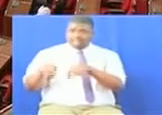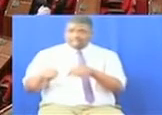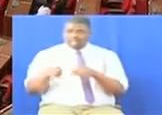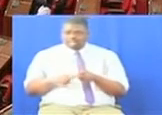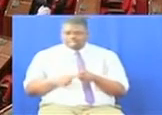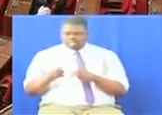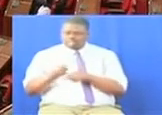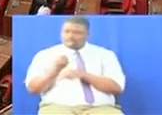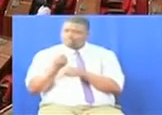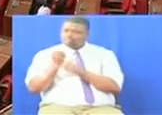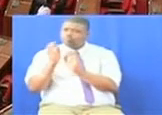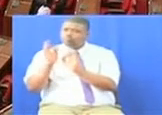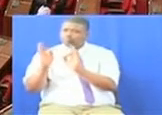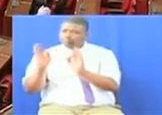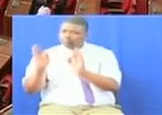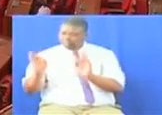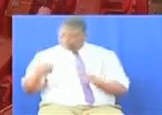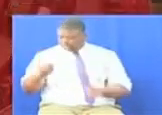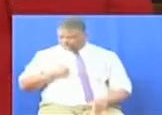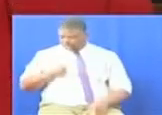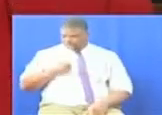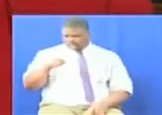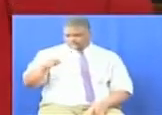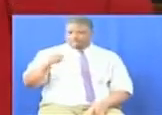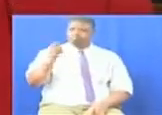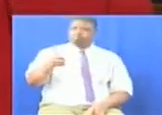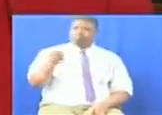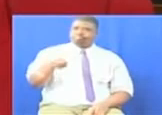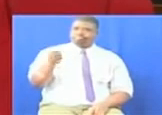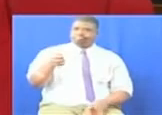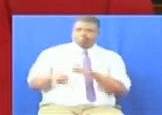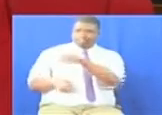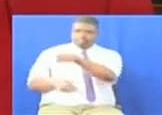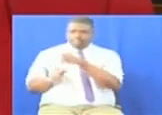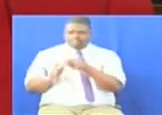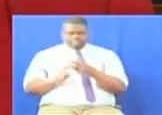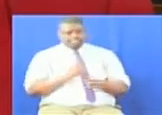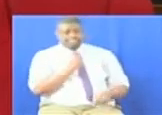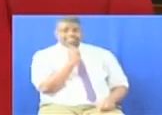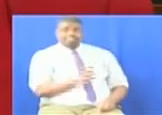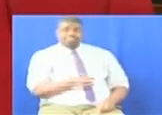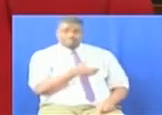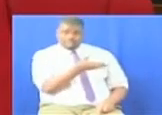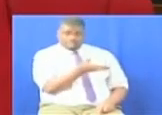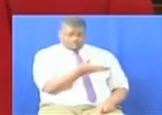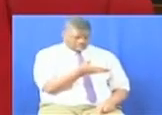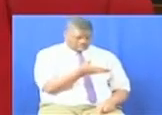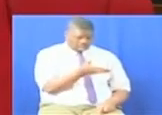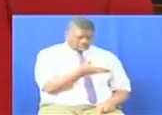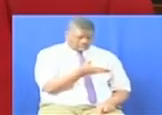Umefanya kazi nzuri na kupongeza sana dadangu. Mheshimiwa Spika,